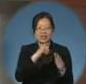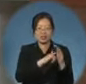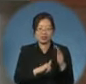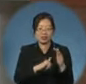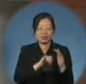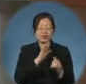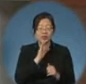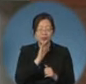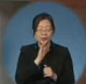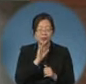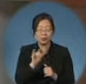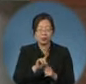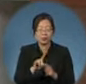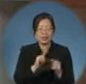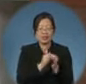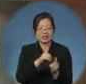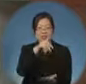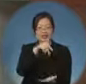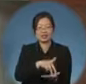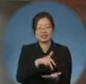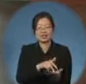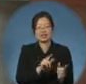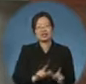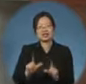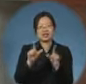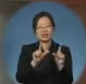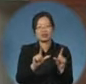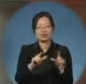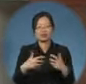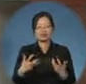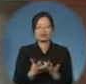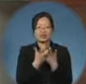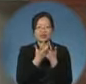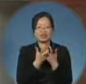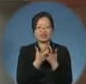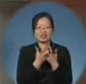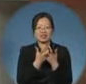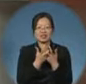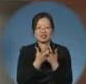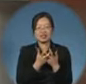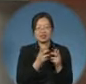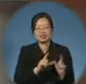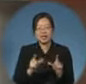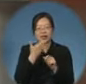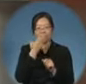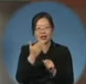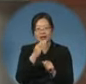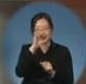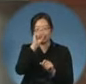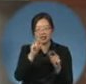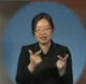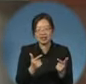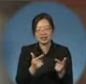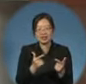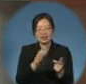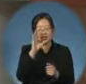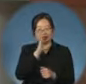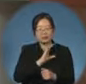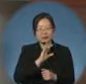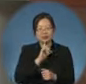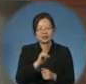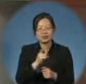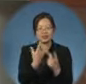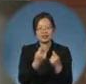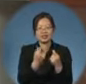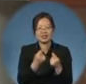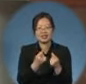정말 인기 깐 적인 삶을 풍부하게 풍성하게 살기에는 좋지 않은 굉장히 안좋은